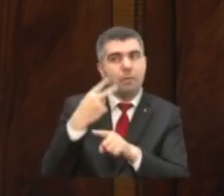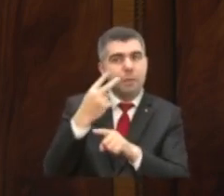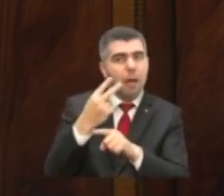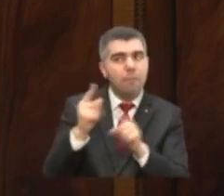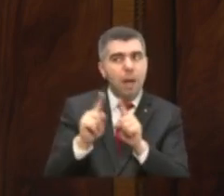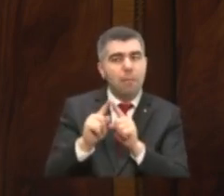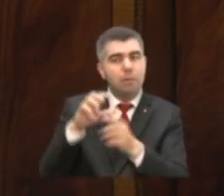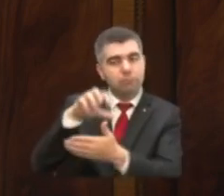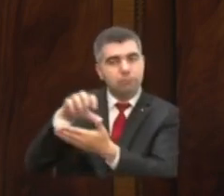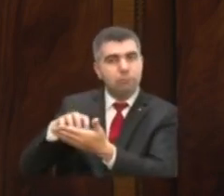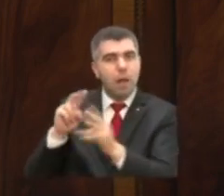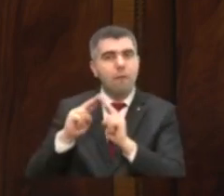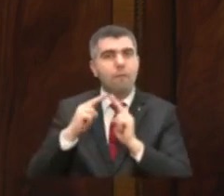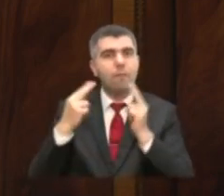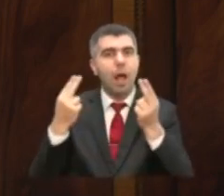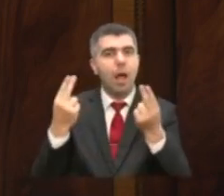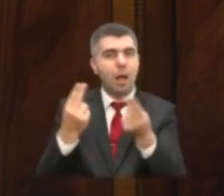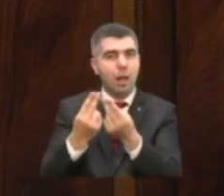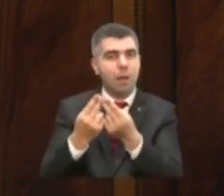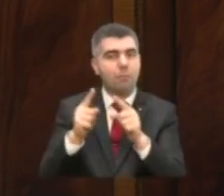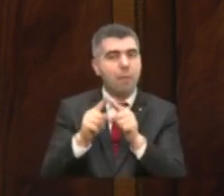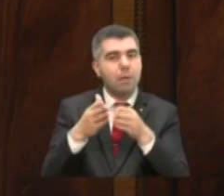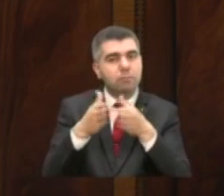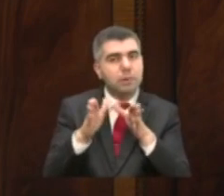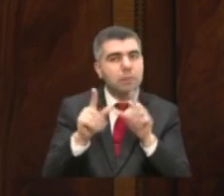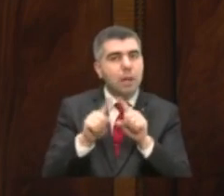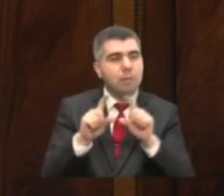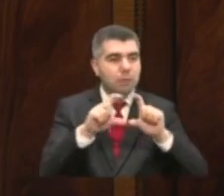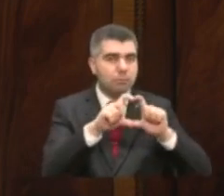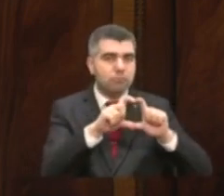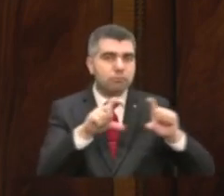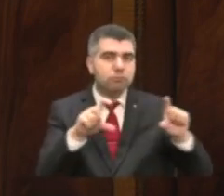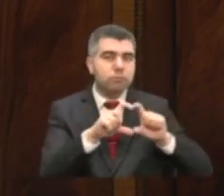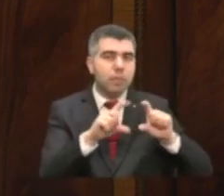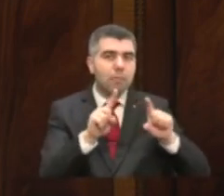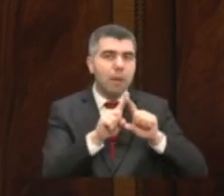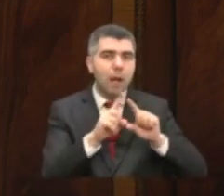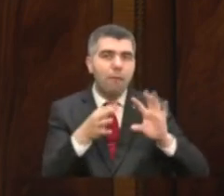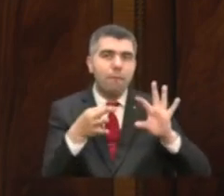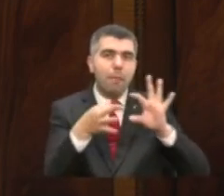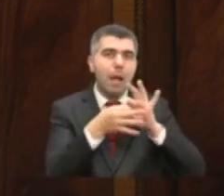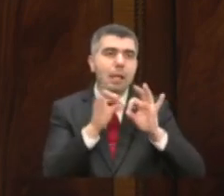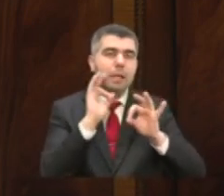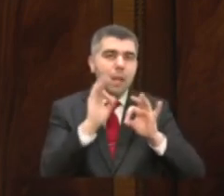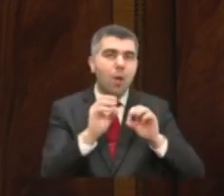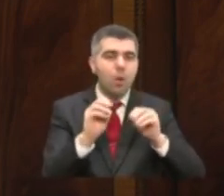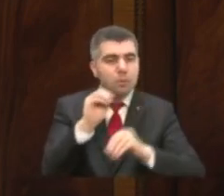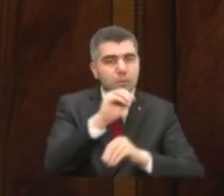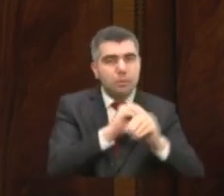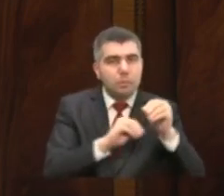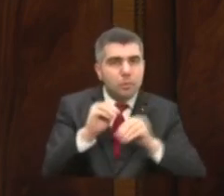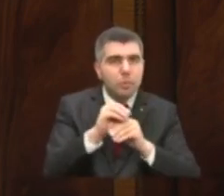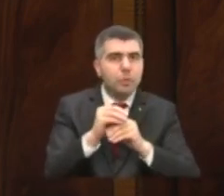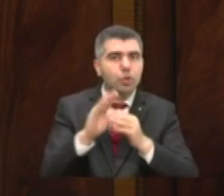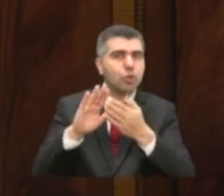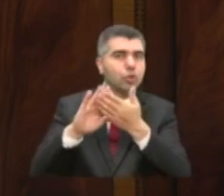العالم إحداث حساب لدعم التعليم تساهم فيه الدولة والجماعات الترابية والفاعلين